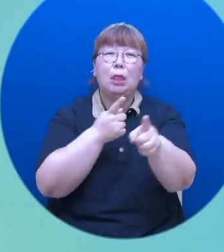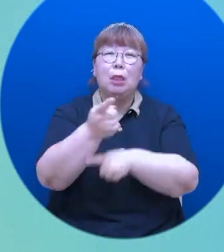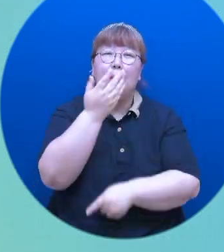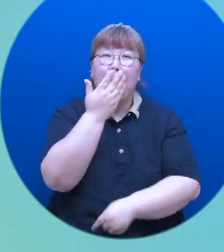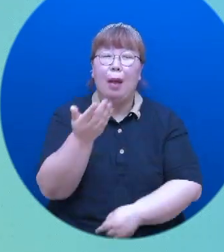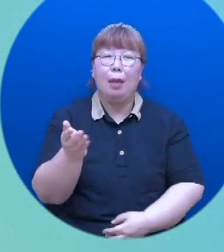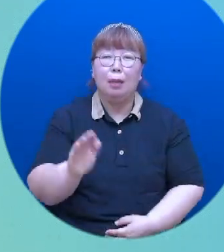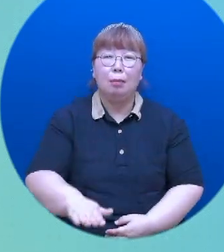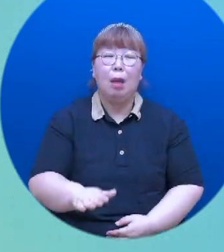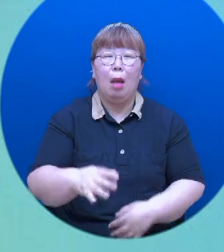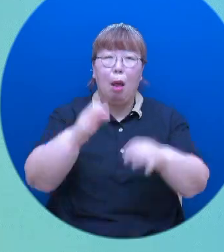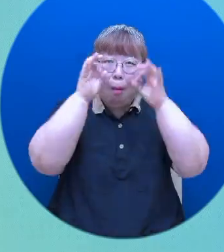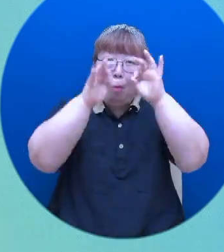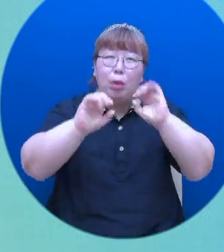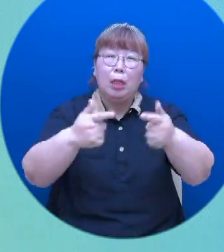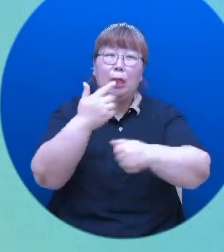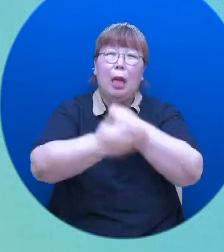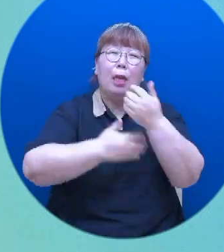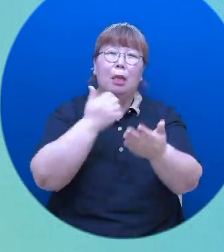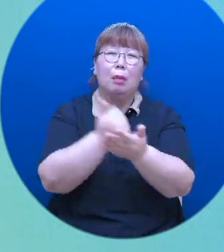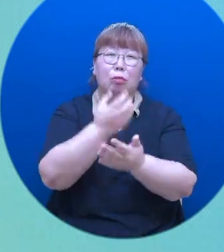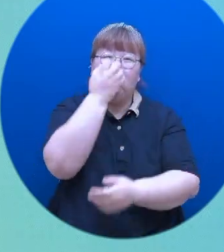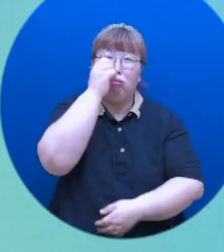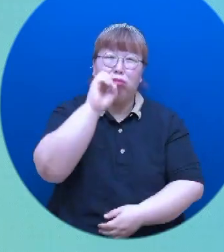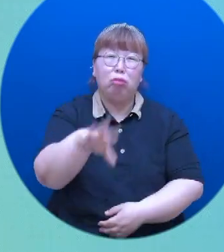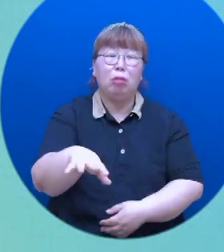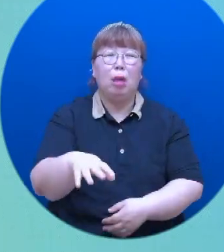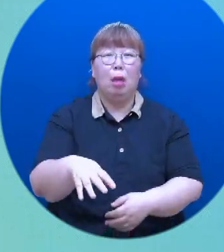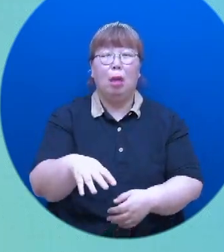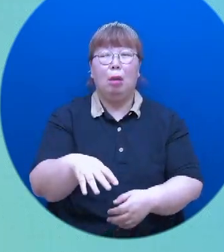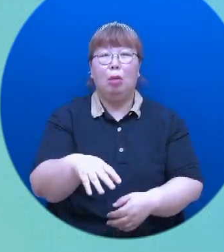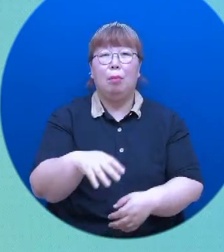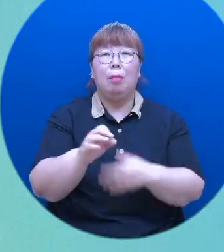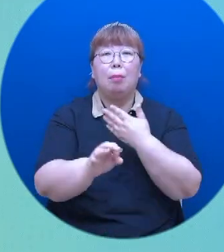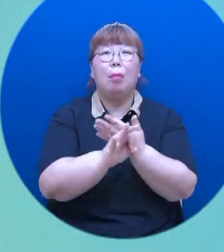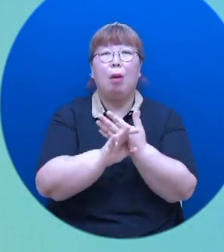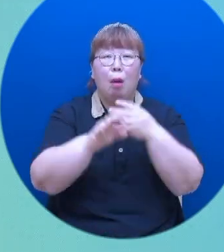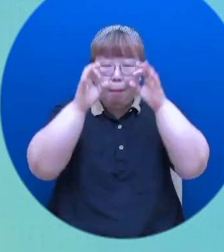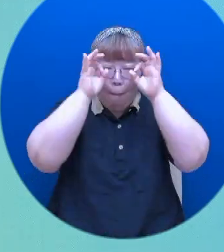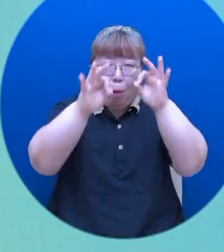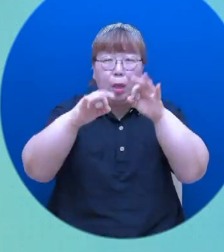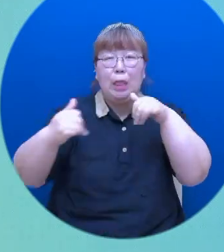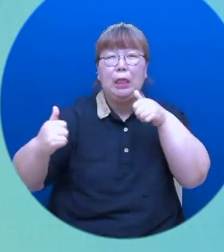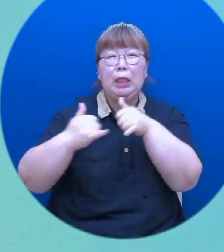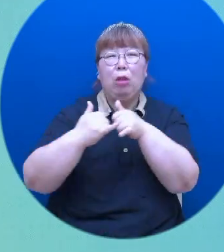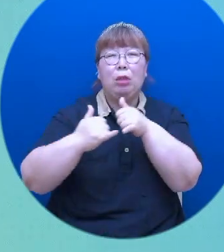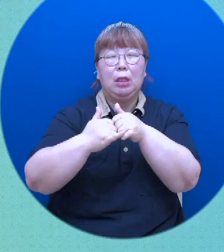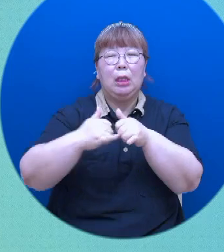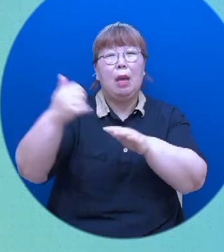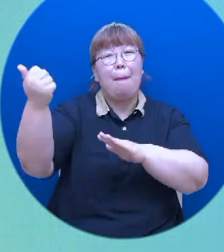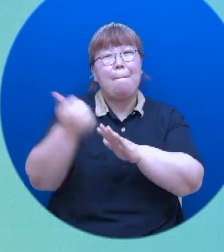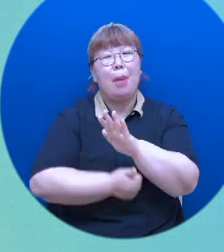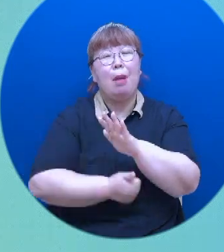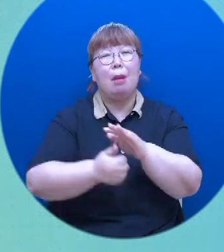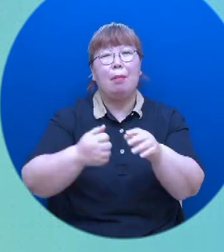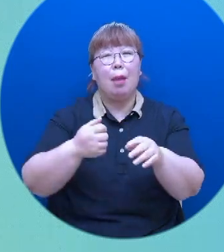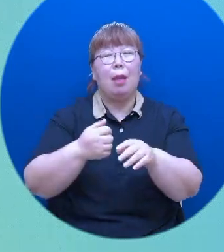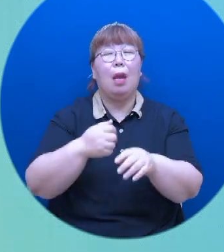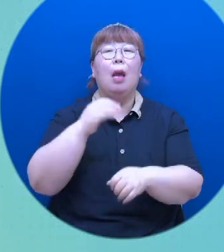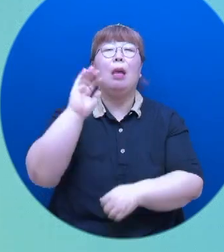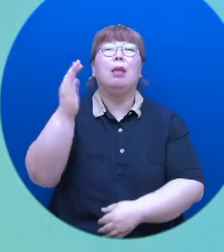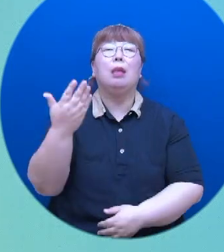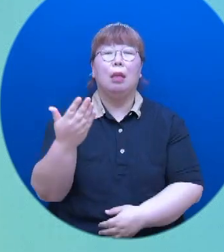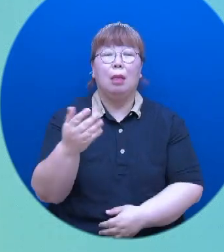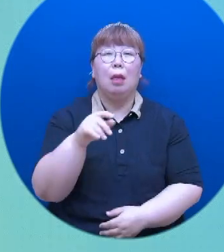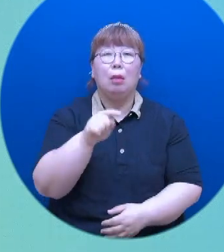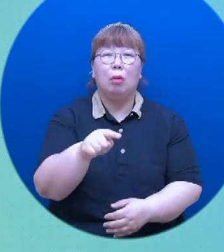있지만은 보이지 않는 하나님을 무시하거나 소홀히 하게 될 때 보이는 전쟁은 패배한다. 이것을